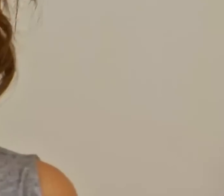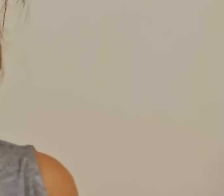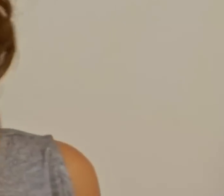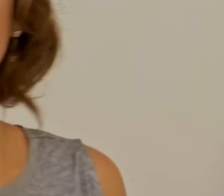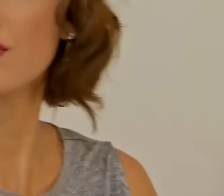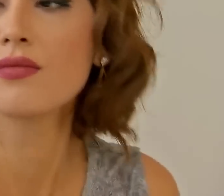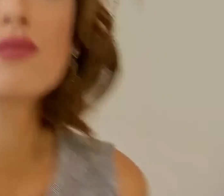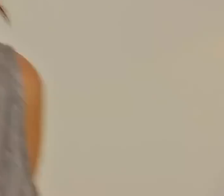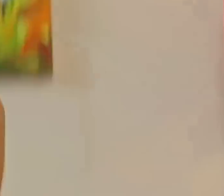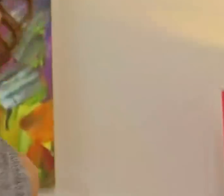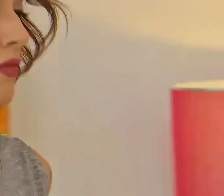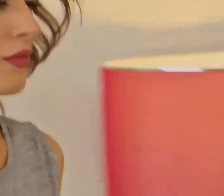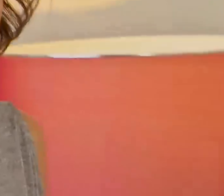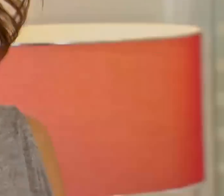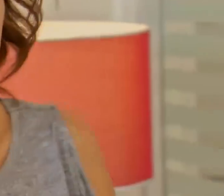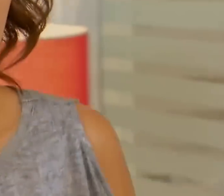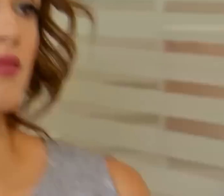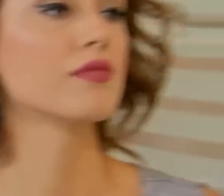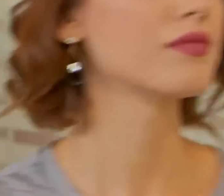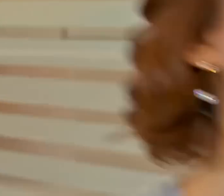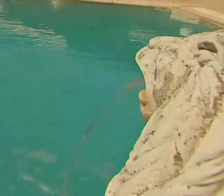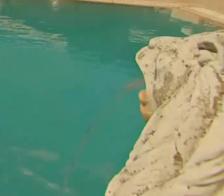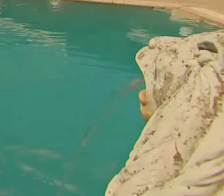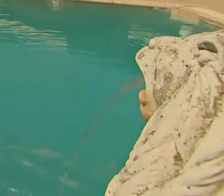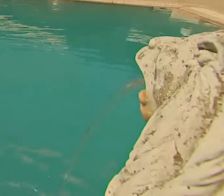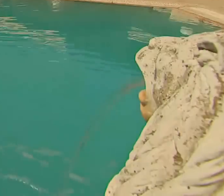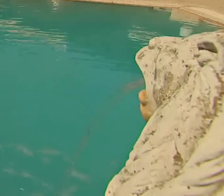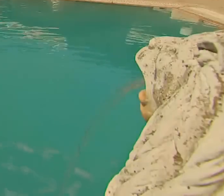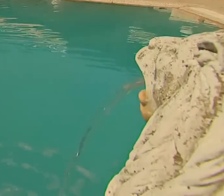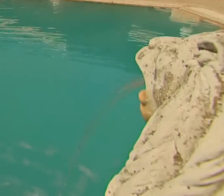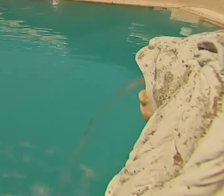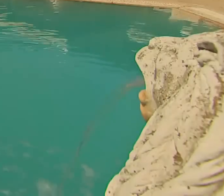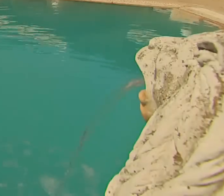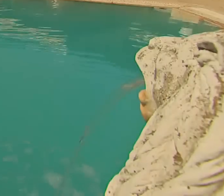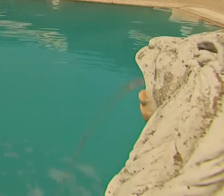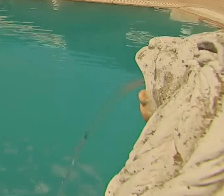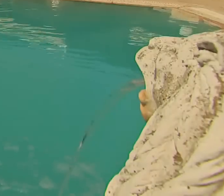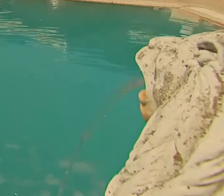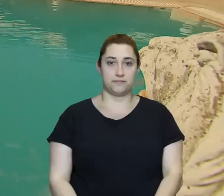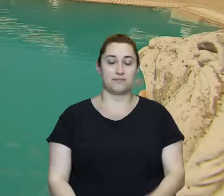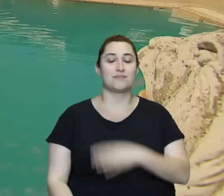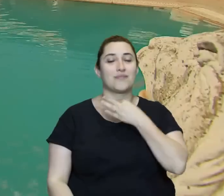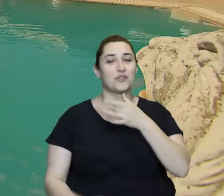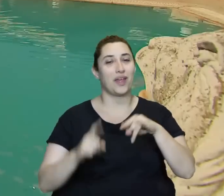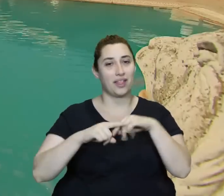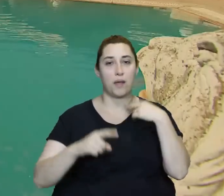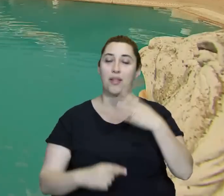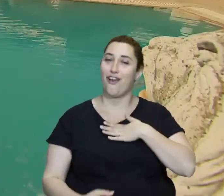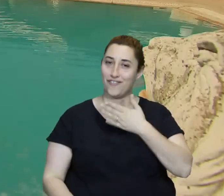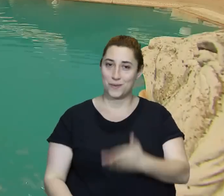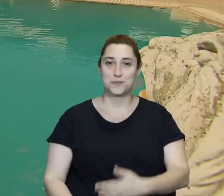Kasıntı hareketlerle başını dik tutarak kalktı. Havuz başında masa. Teşekkürler Hediye abla. Afiyet olsun.